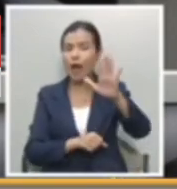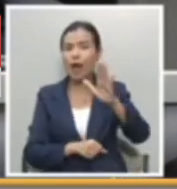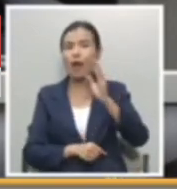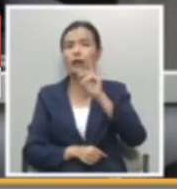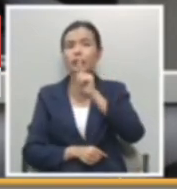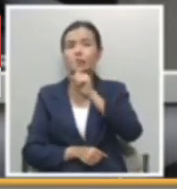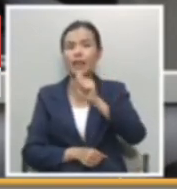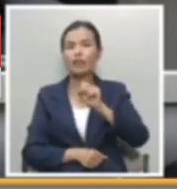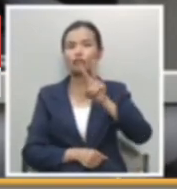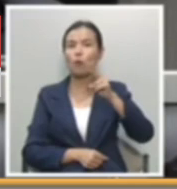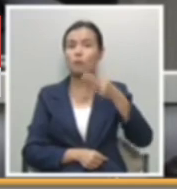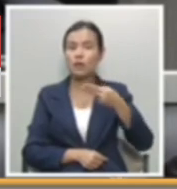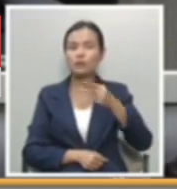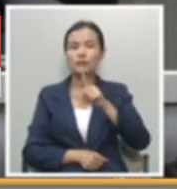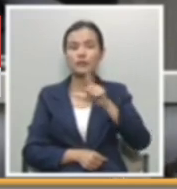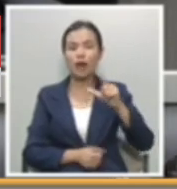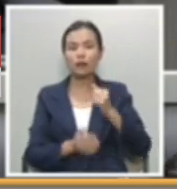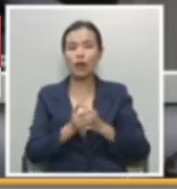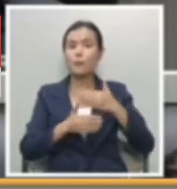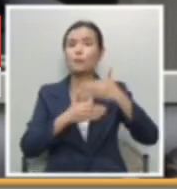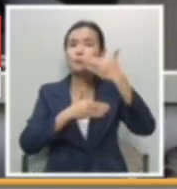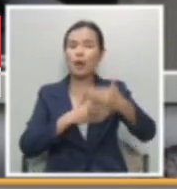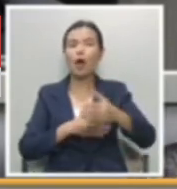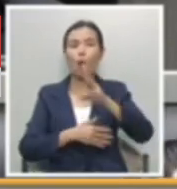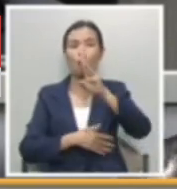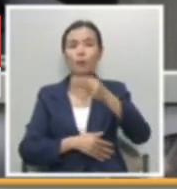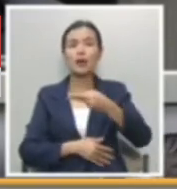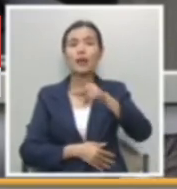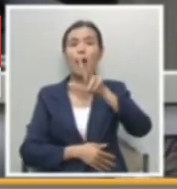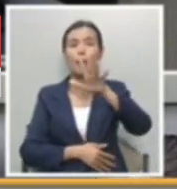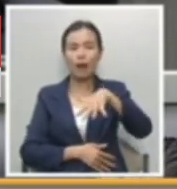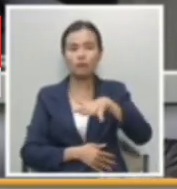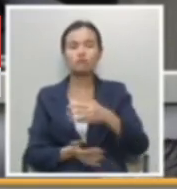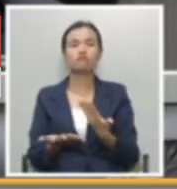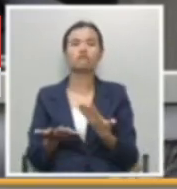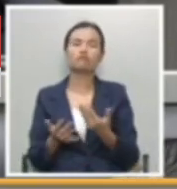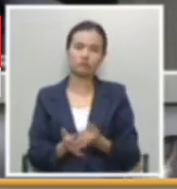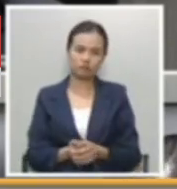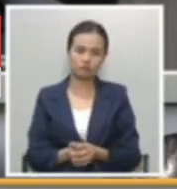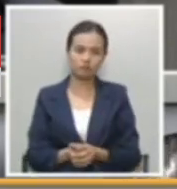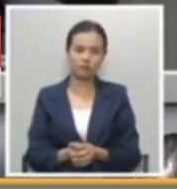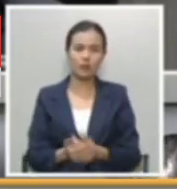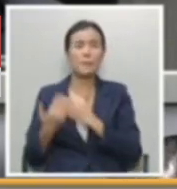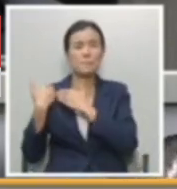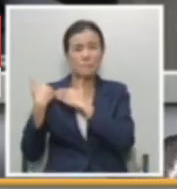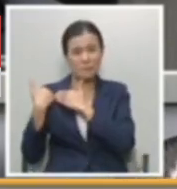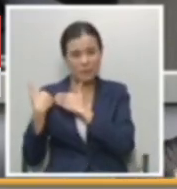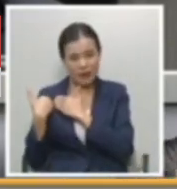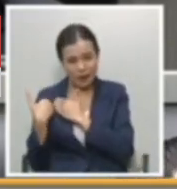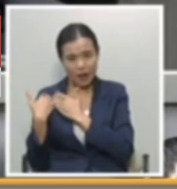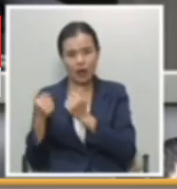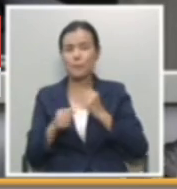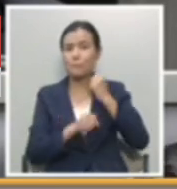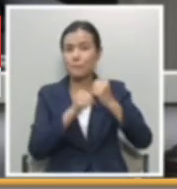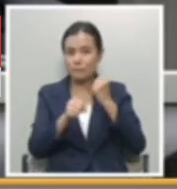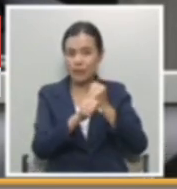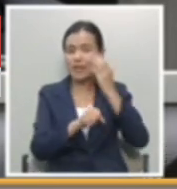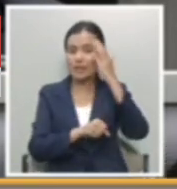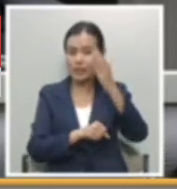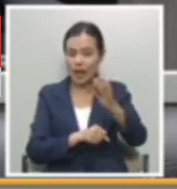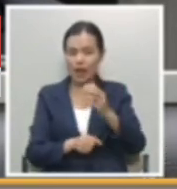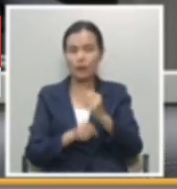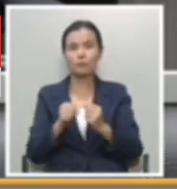ครับเป็นของปีถัดไปอีก 65,000 ท่านประธานที่เคารพครับภาระผูกพันงบประมาณในปีหน้านะครับ